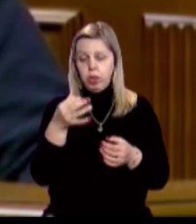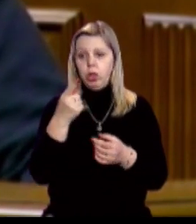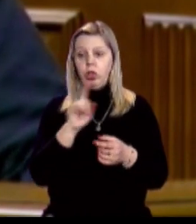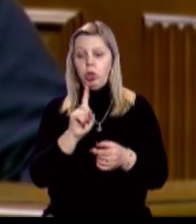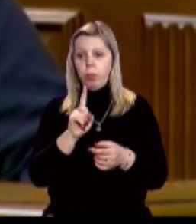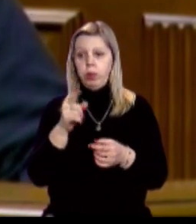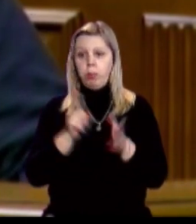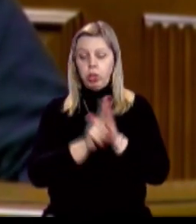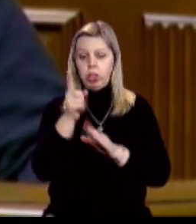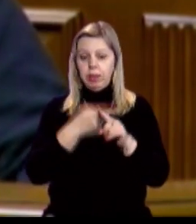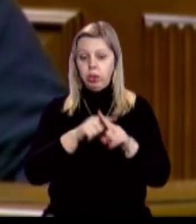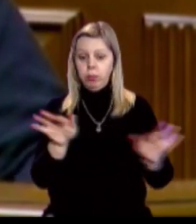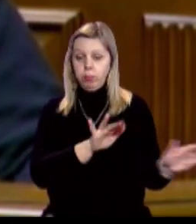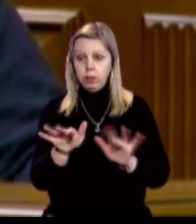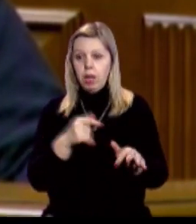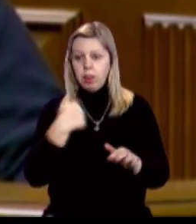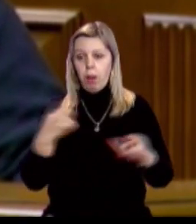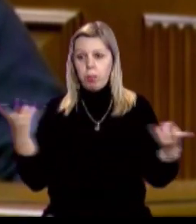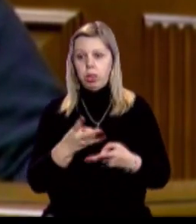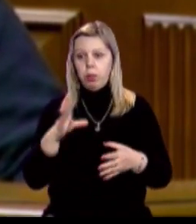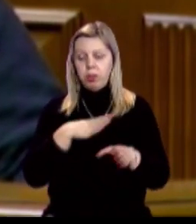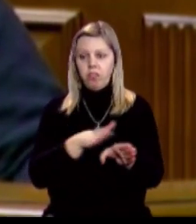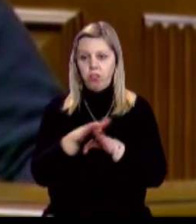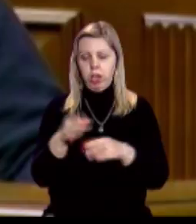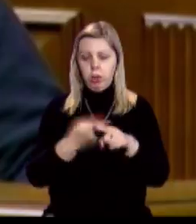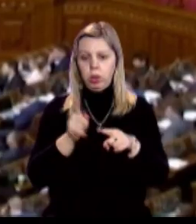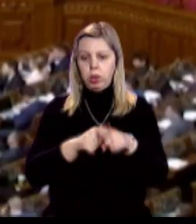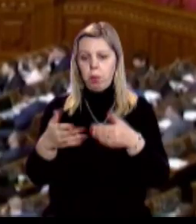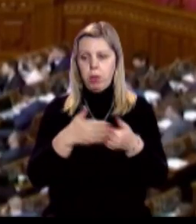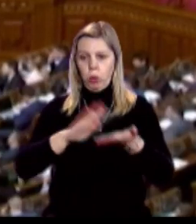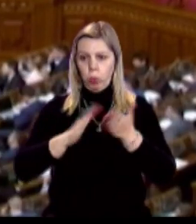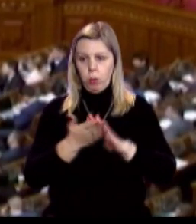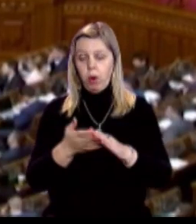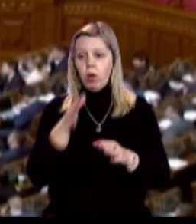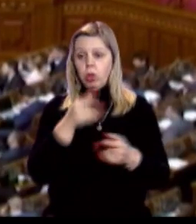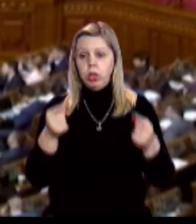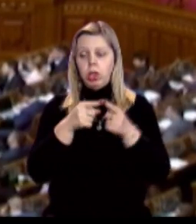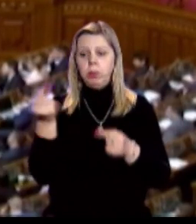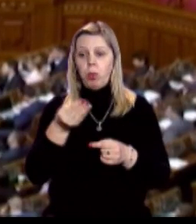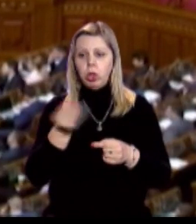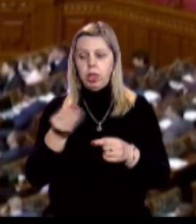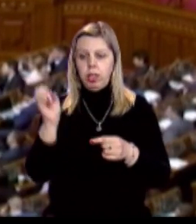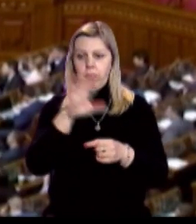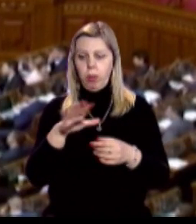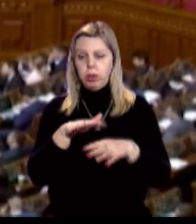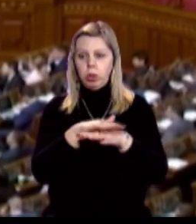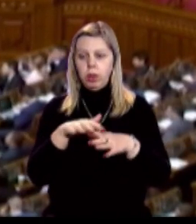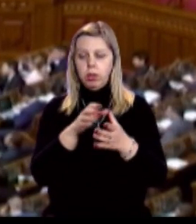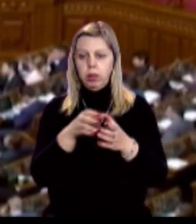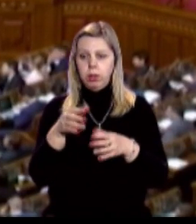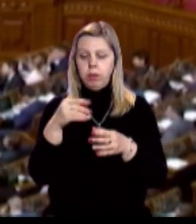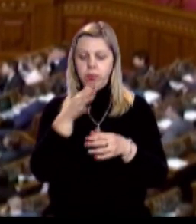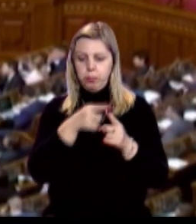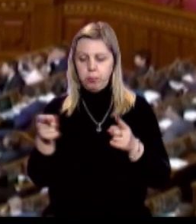для того, щоб почати цей процес, нам потрібно було виконати цю передумову. Водночас Петро Порошенко від «Європейської солідарності», за